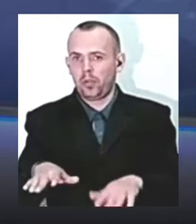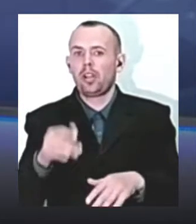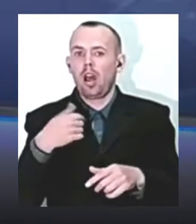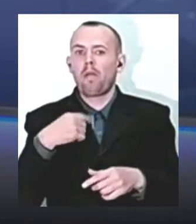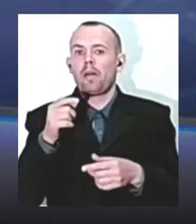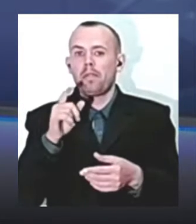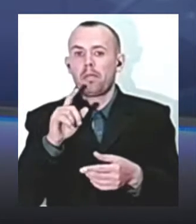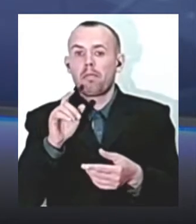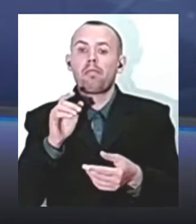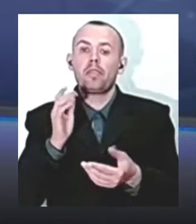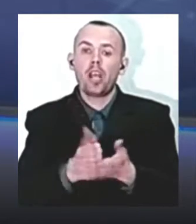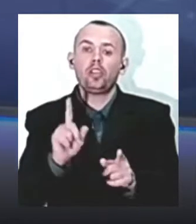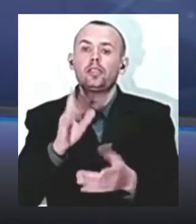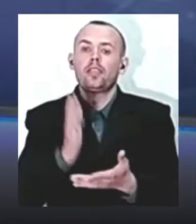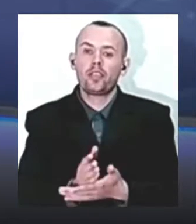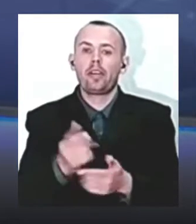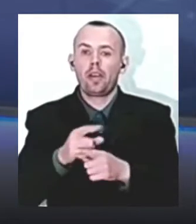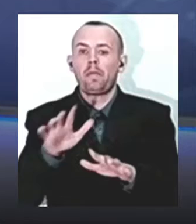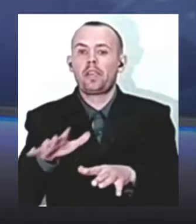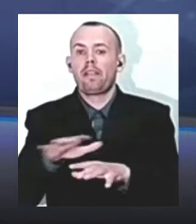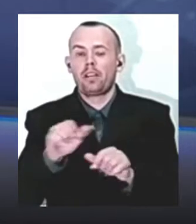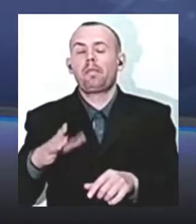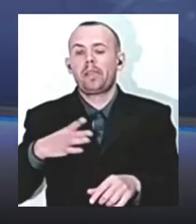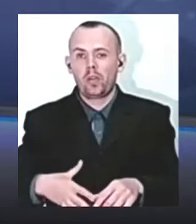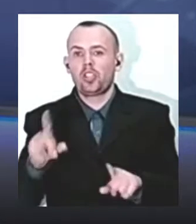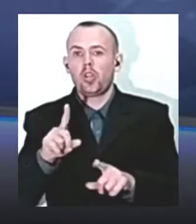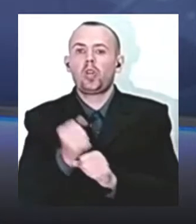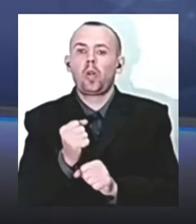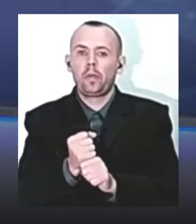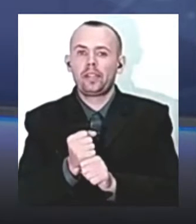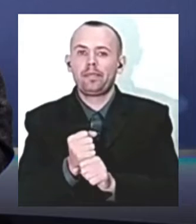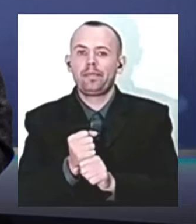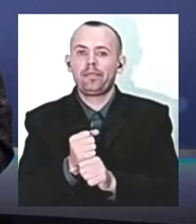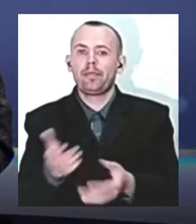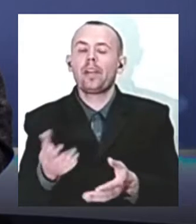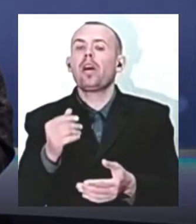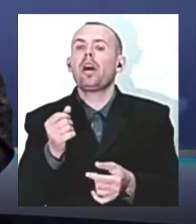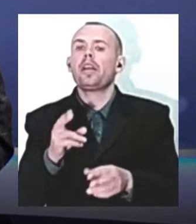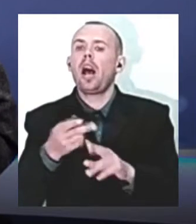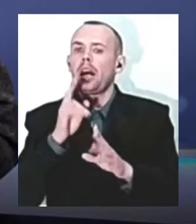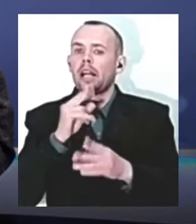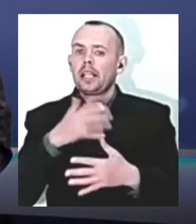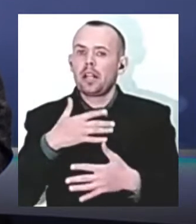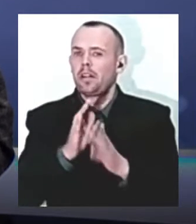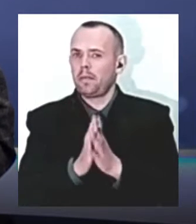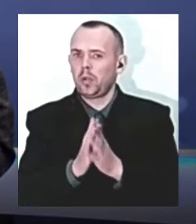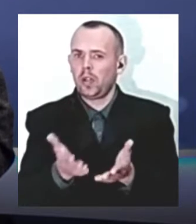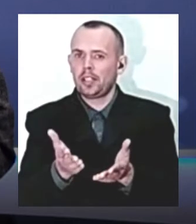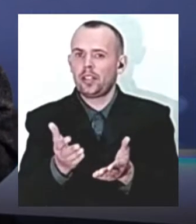і місцевій владі приходиться щось робити з цим. І як цей кисень, будь ласка,